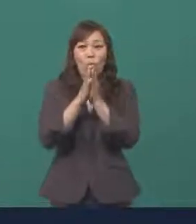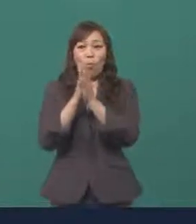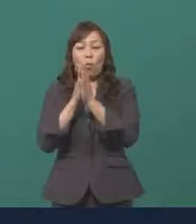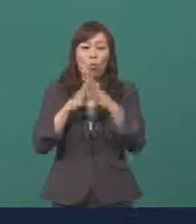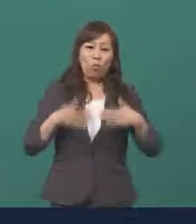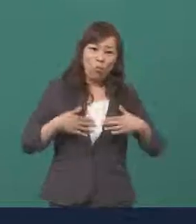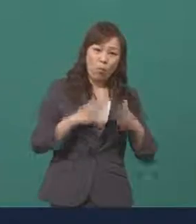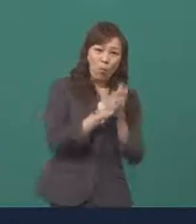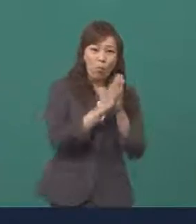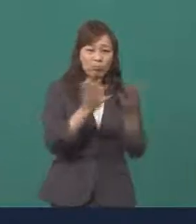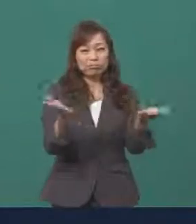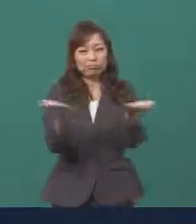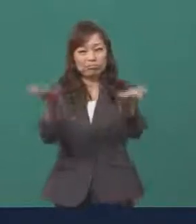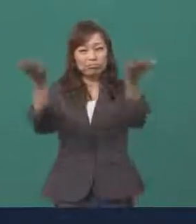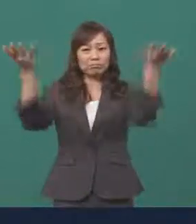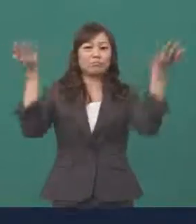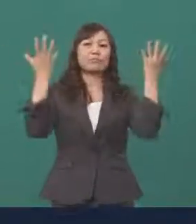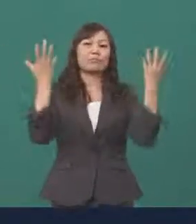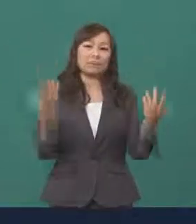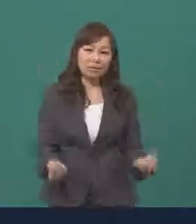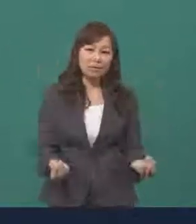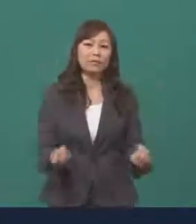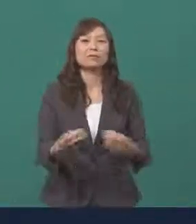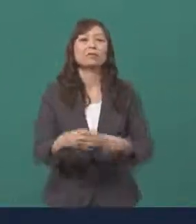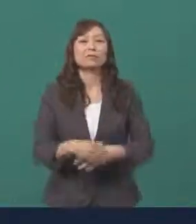盛んに歓声や拍手が湧いていました。